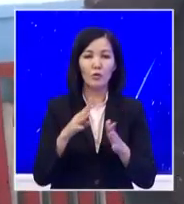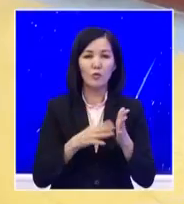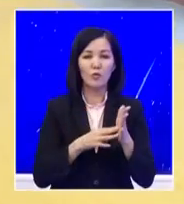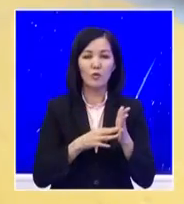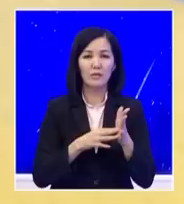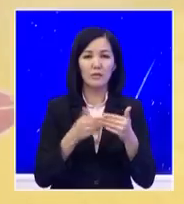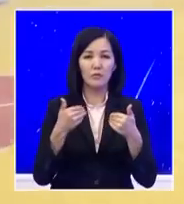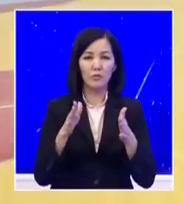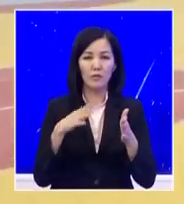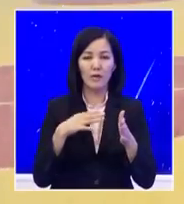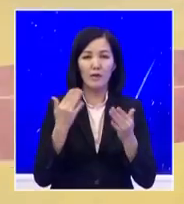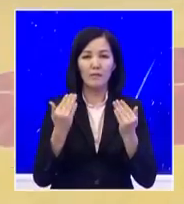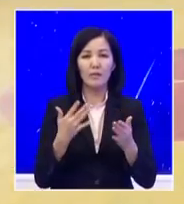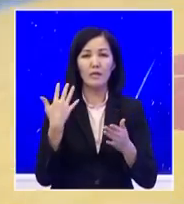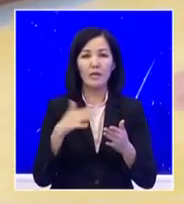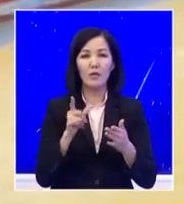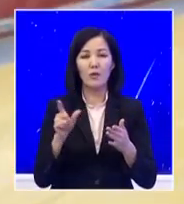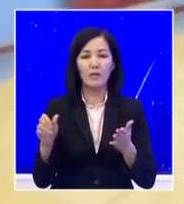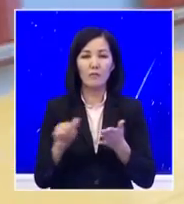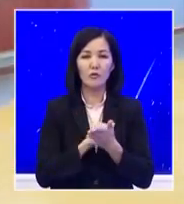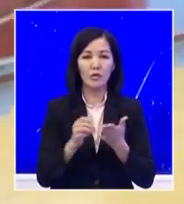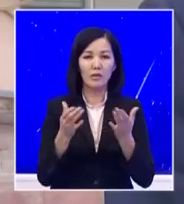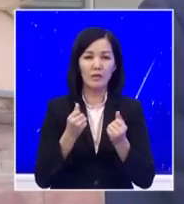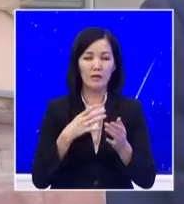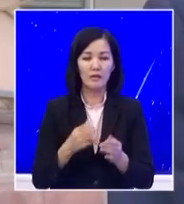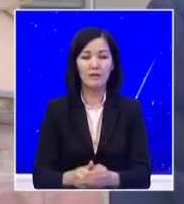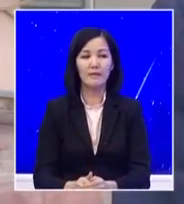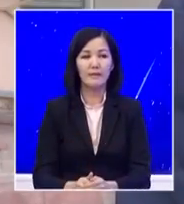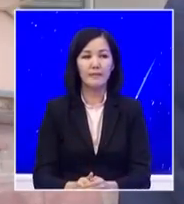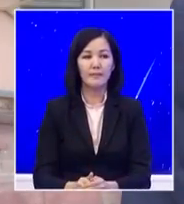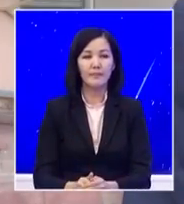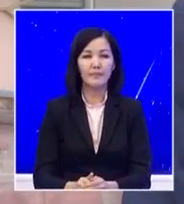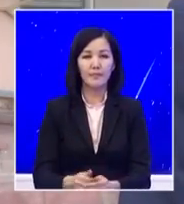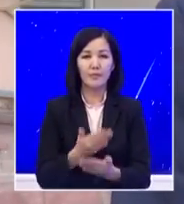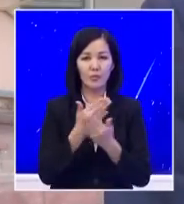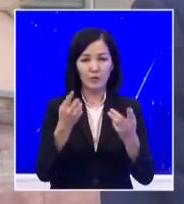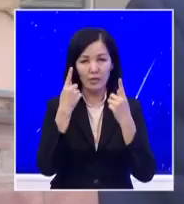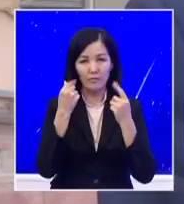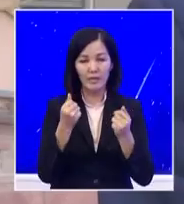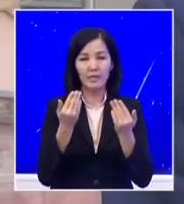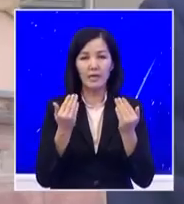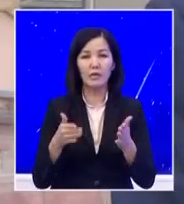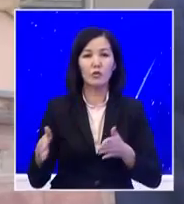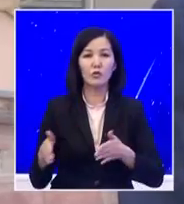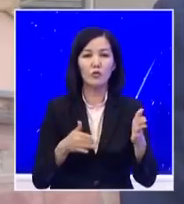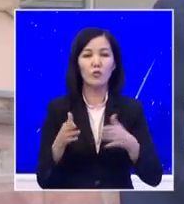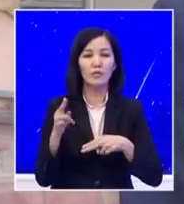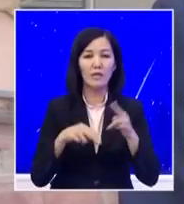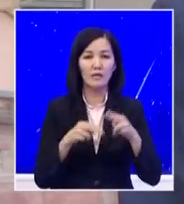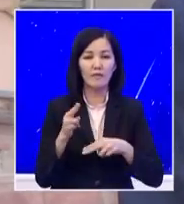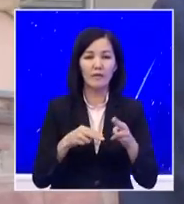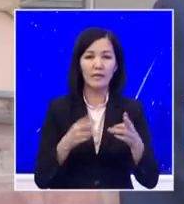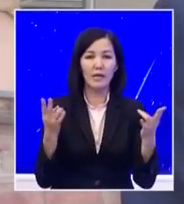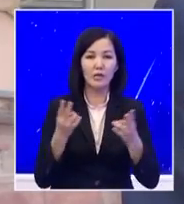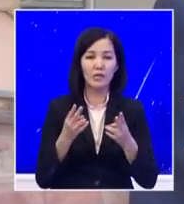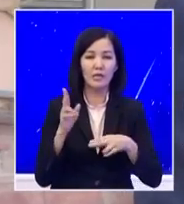даярлапты. Ал биыл 50 адам сертификаттарын алған. На өздеріңіз білесіз де, қазір бізде жол салынып жатыр, сол жолға